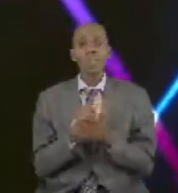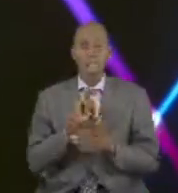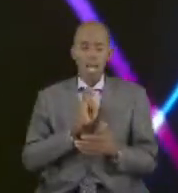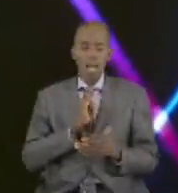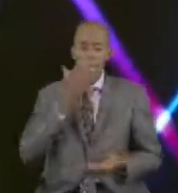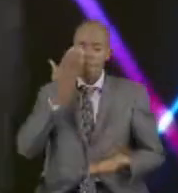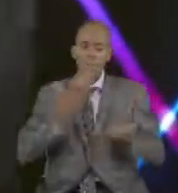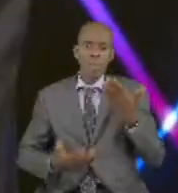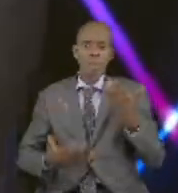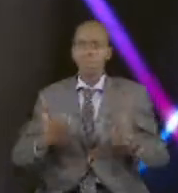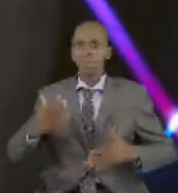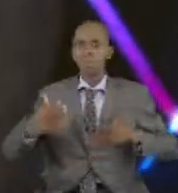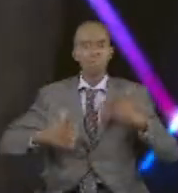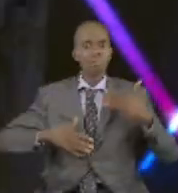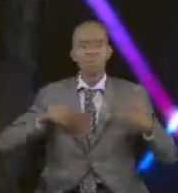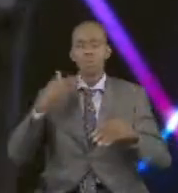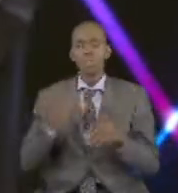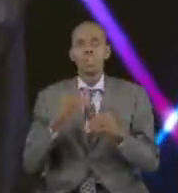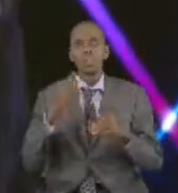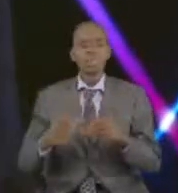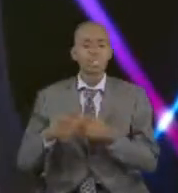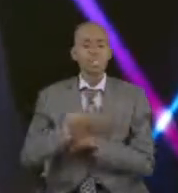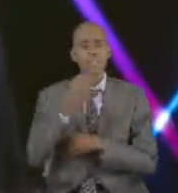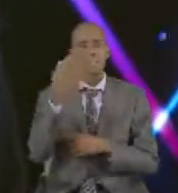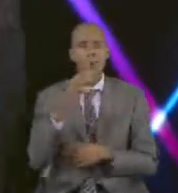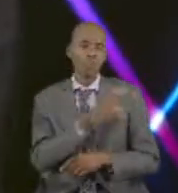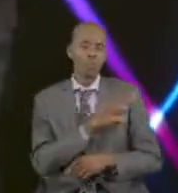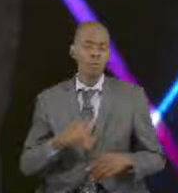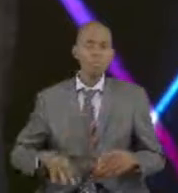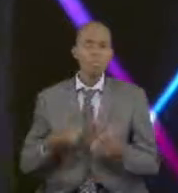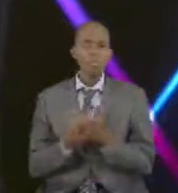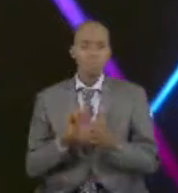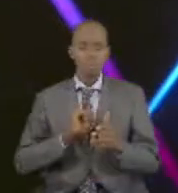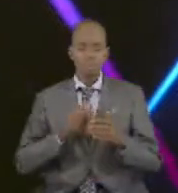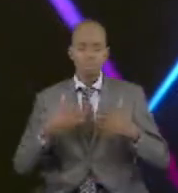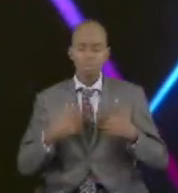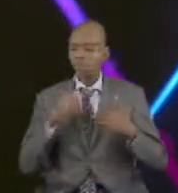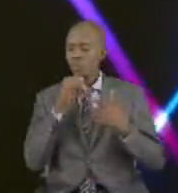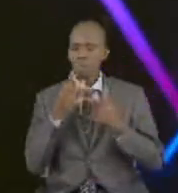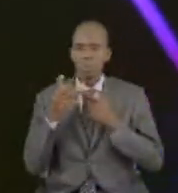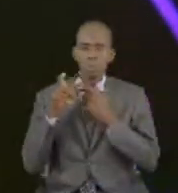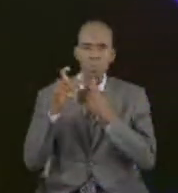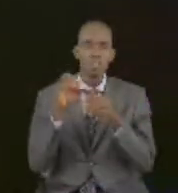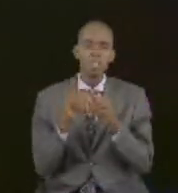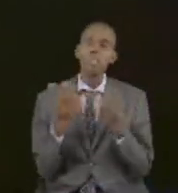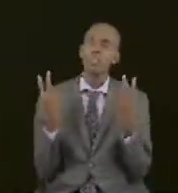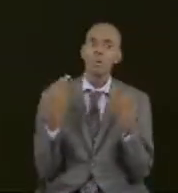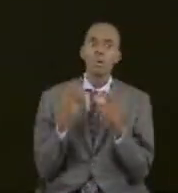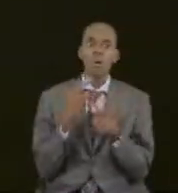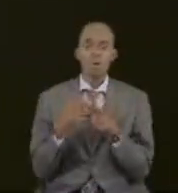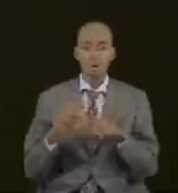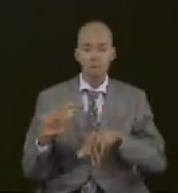la parole de vie, et je pourrais me glorifier au jour de Christ de n'avoir pas couru en vain ni travaillé